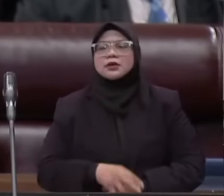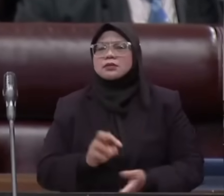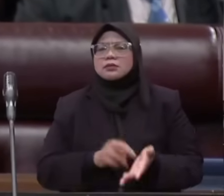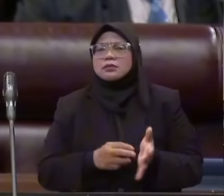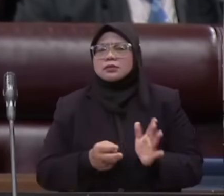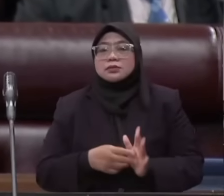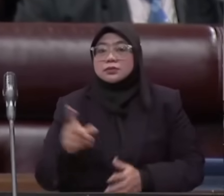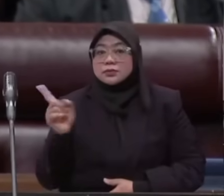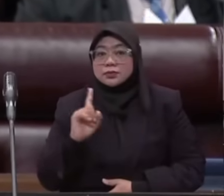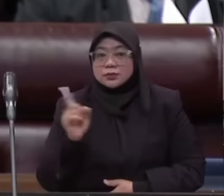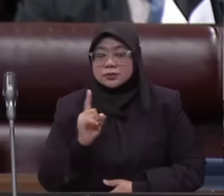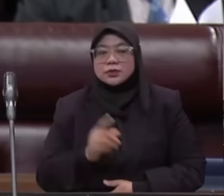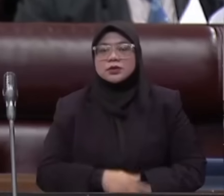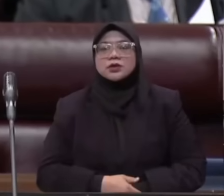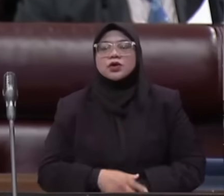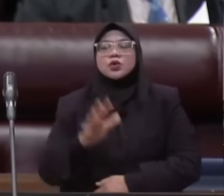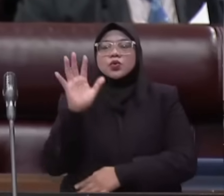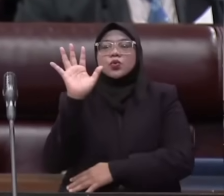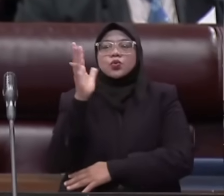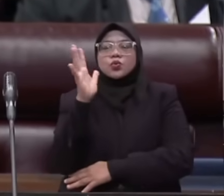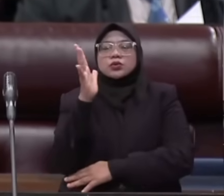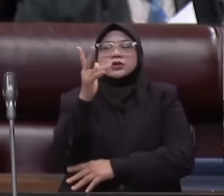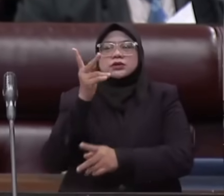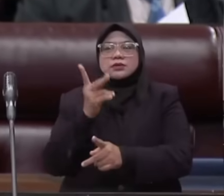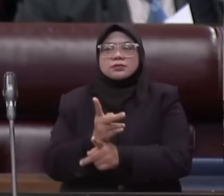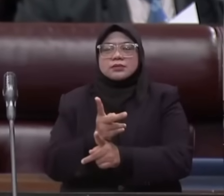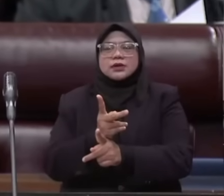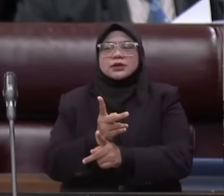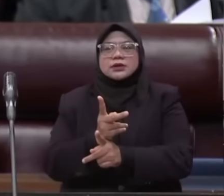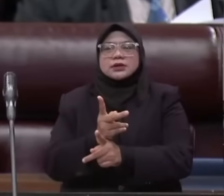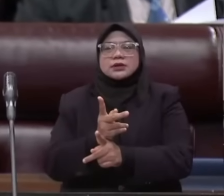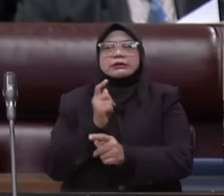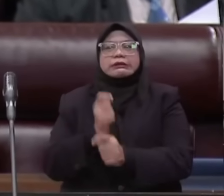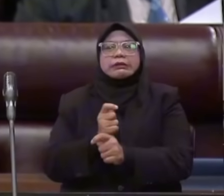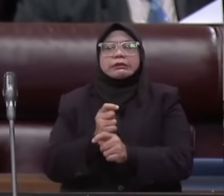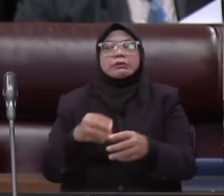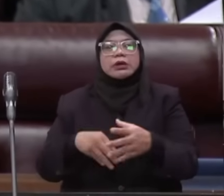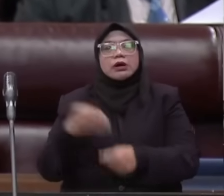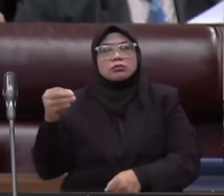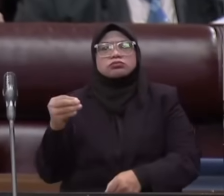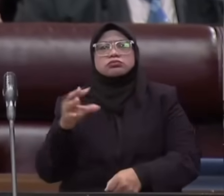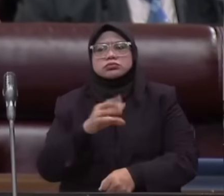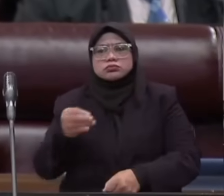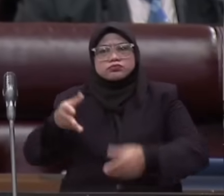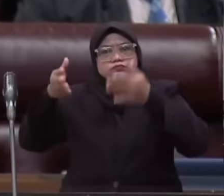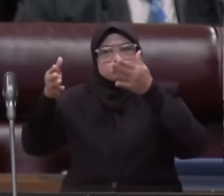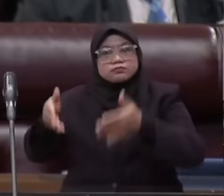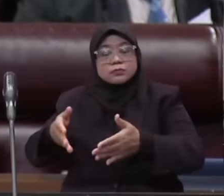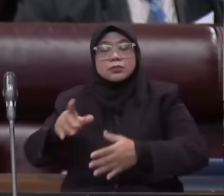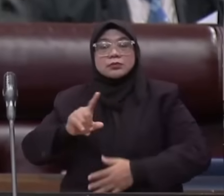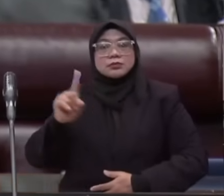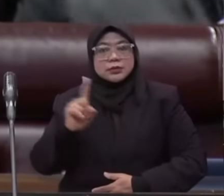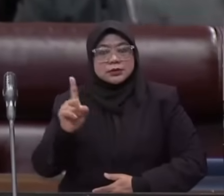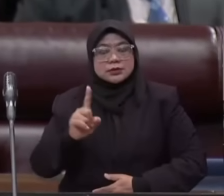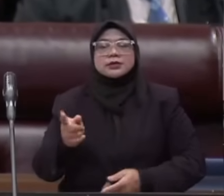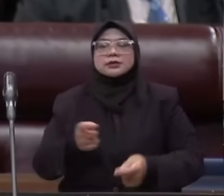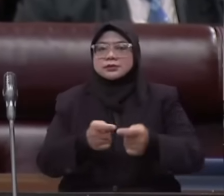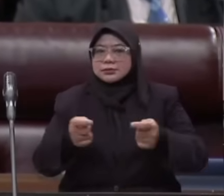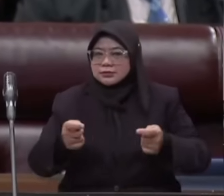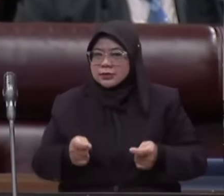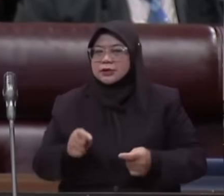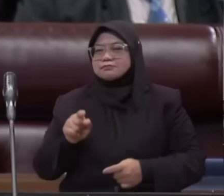berada di luar hutan simpan kekar ya Jadi kita minta kalau boleh kita tumpukan terlebih dahulu di